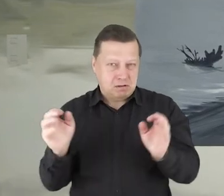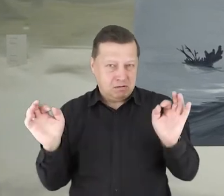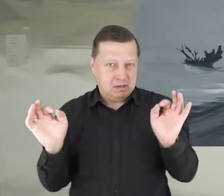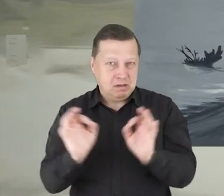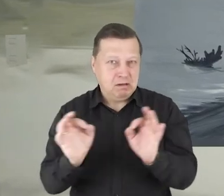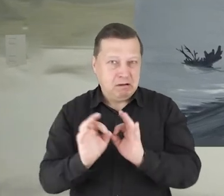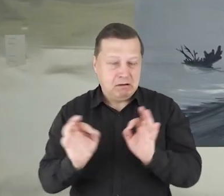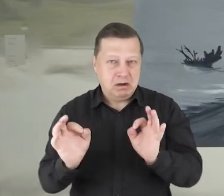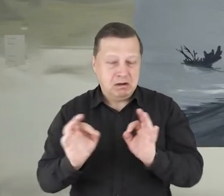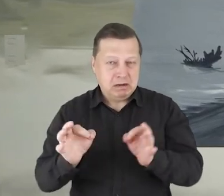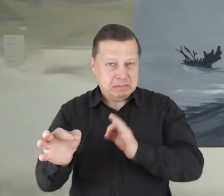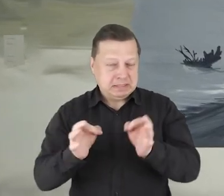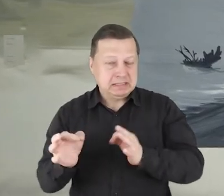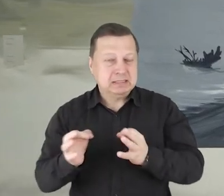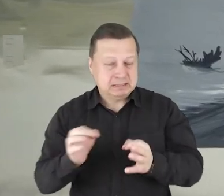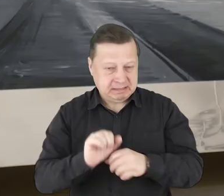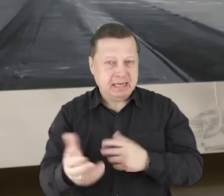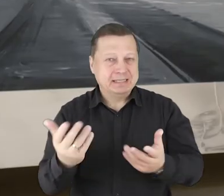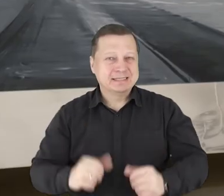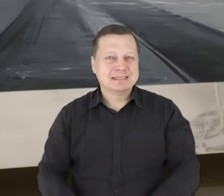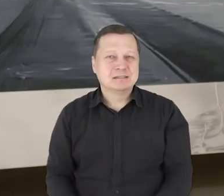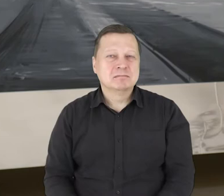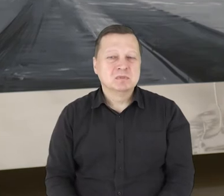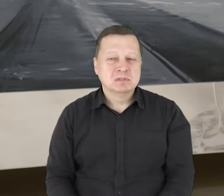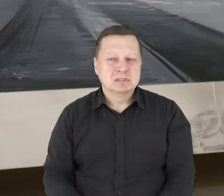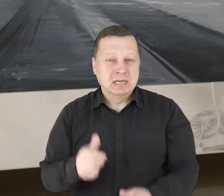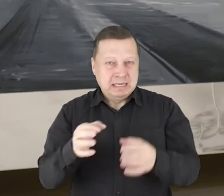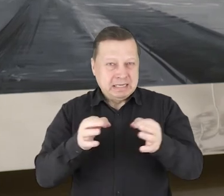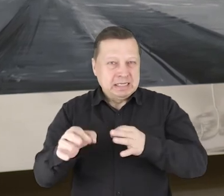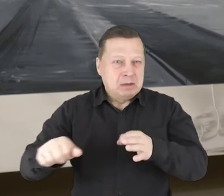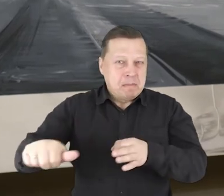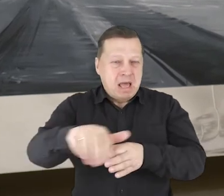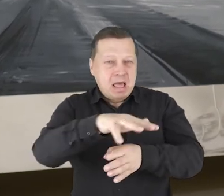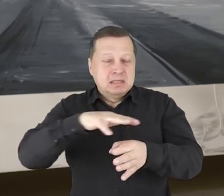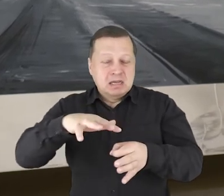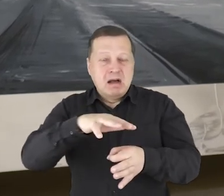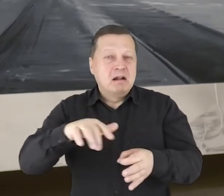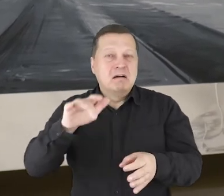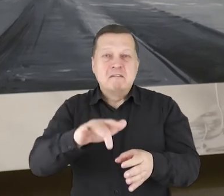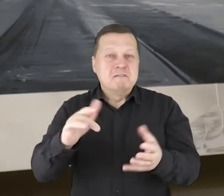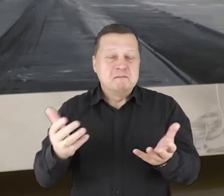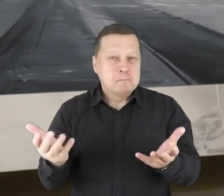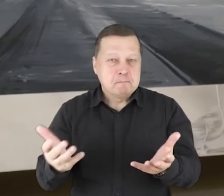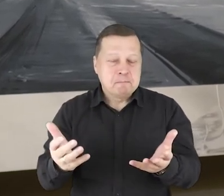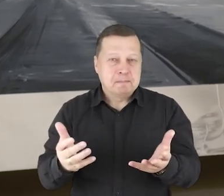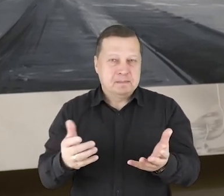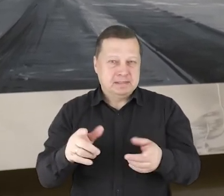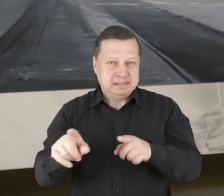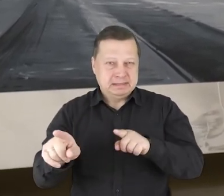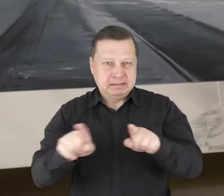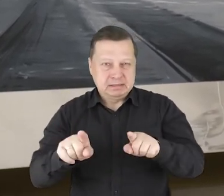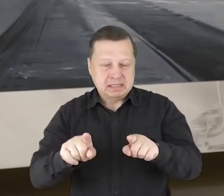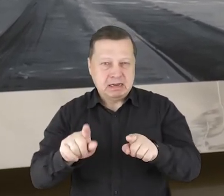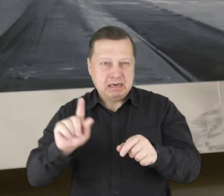te dramatyczne historie, w takie historie pejzażu, który nosi